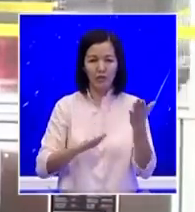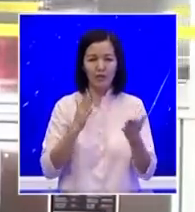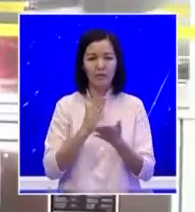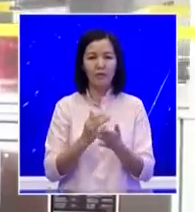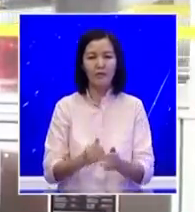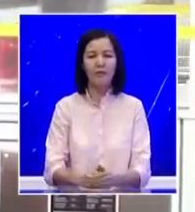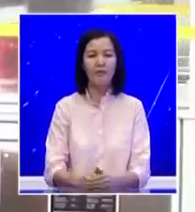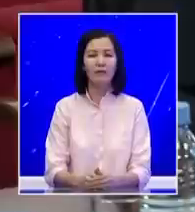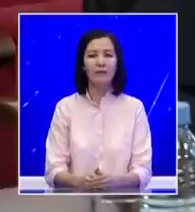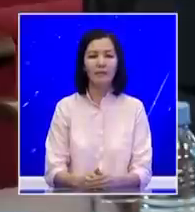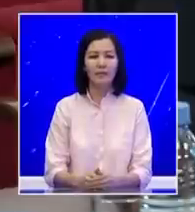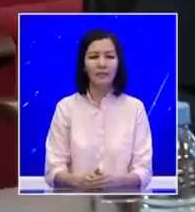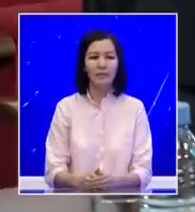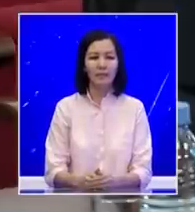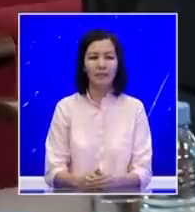жатыр.